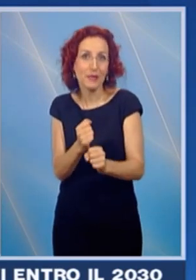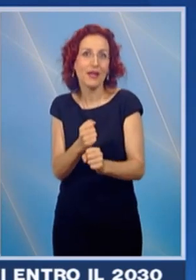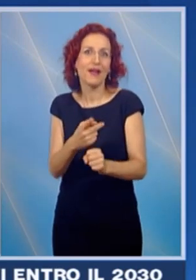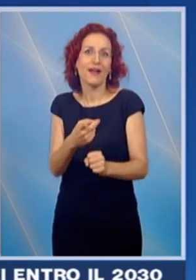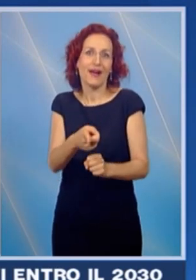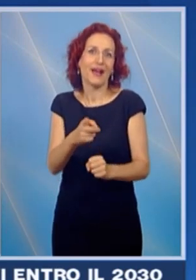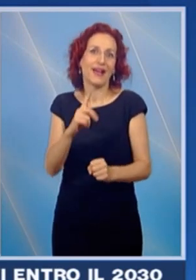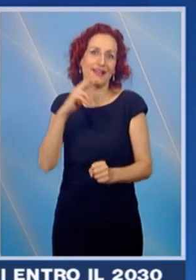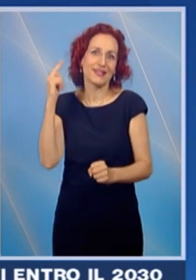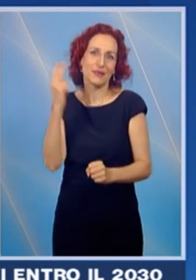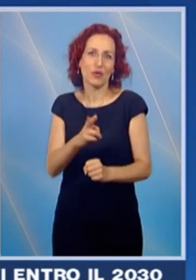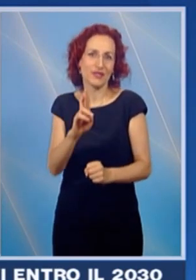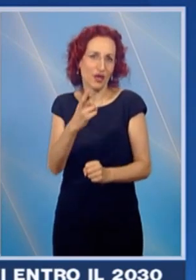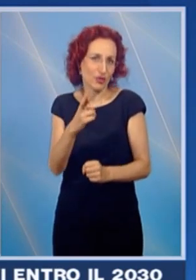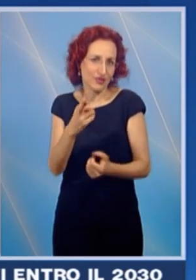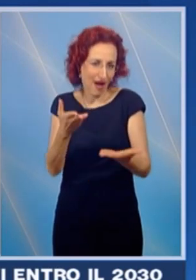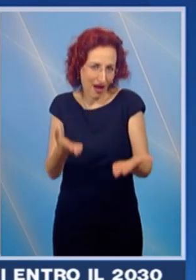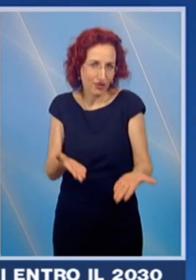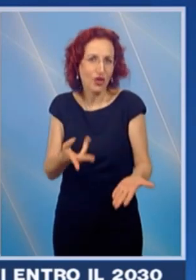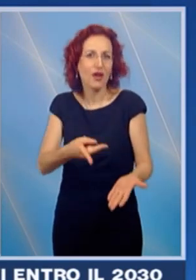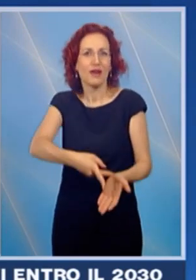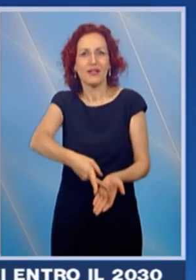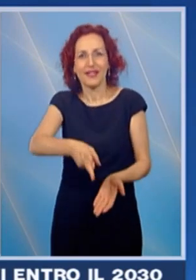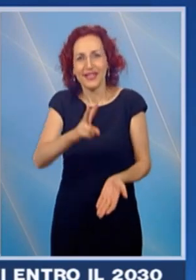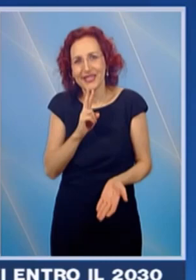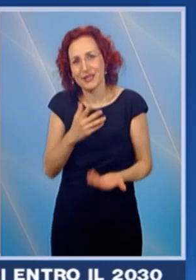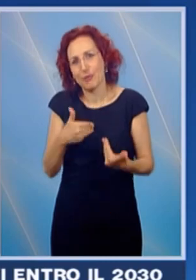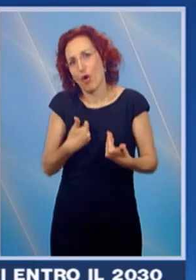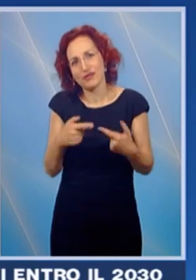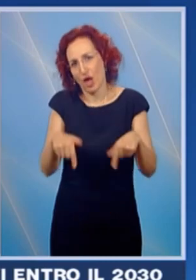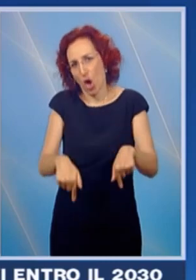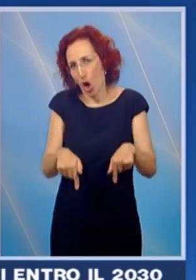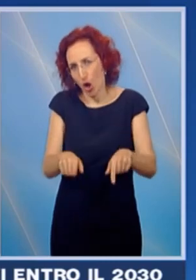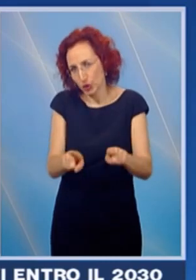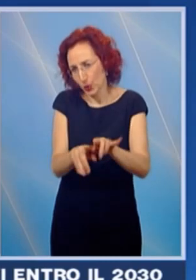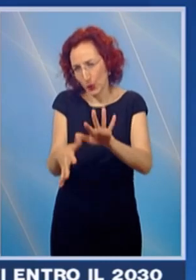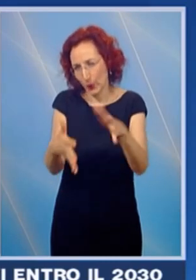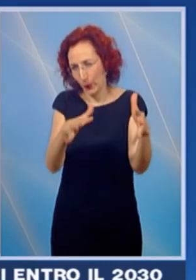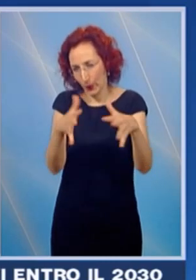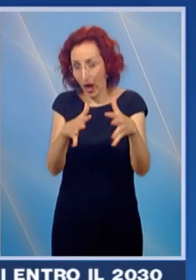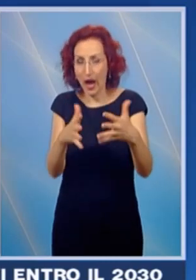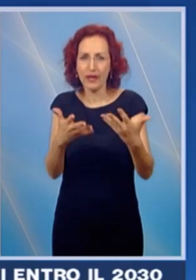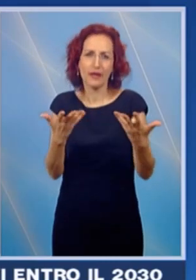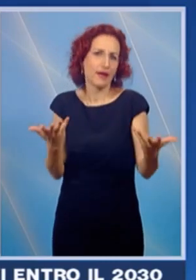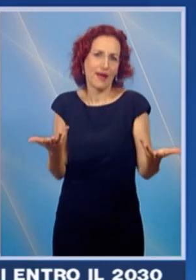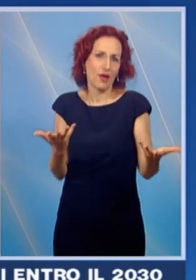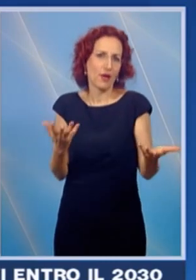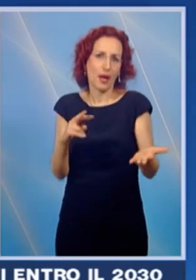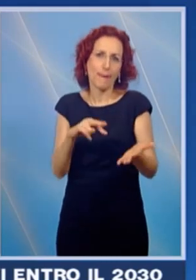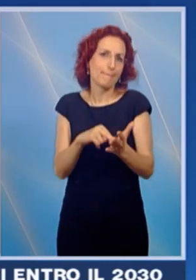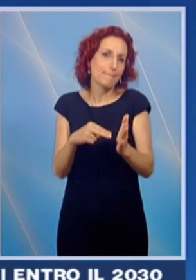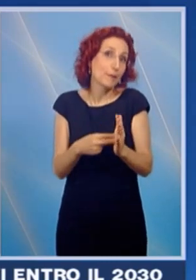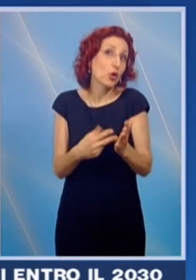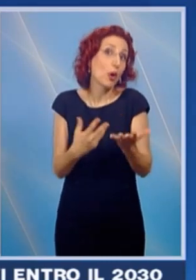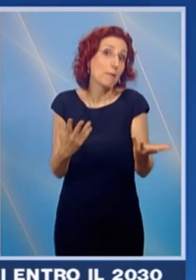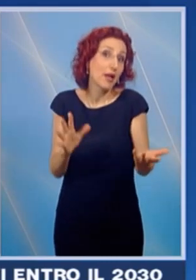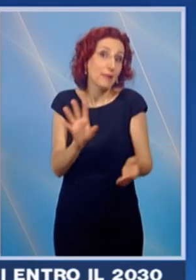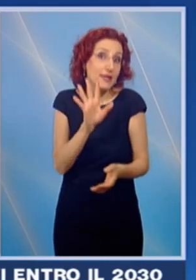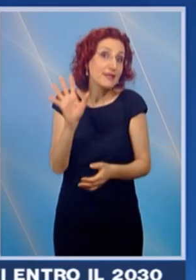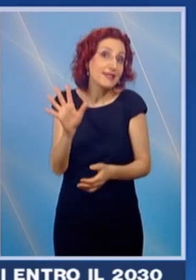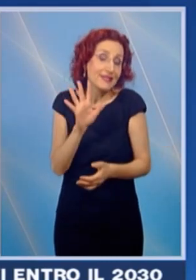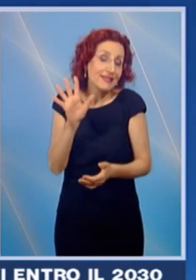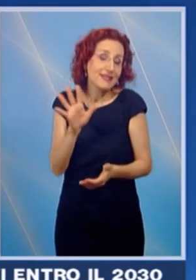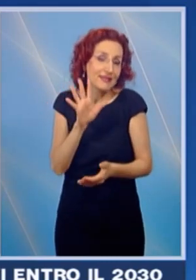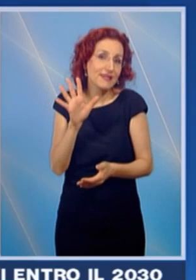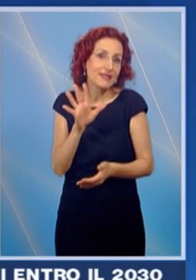Rosato li ha dati anche a me e a noi oggi, però quindi la percezione del problema mi pare sia, diciamo, del